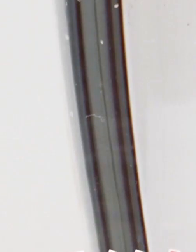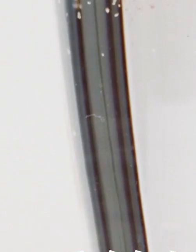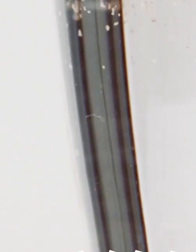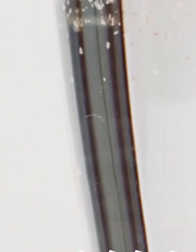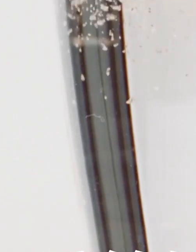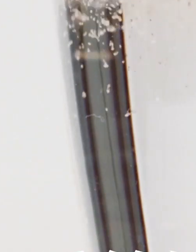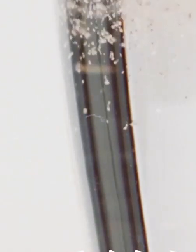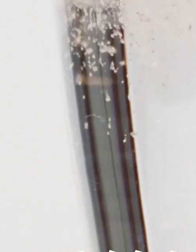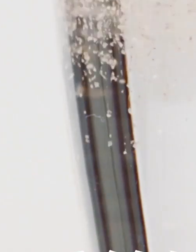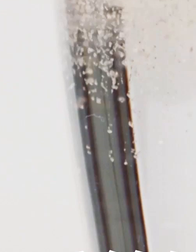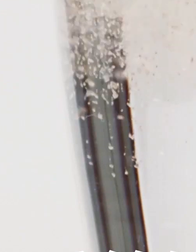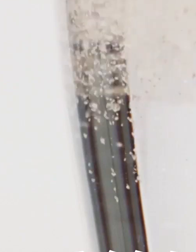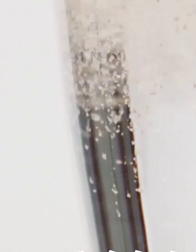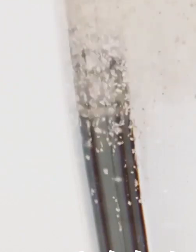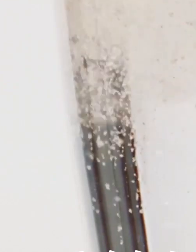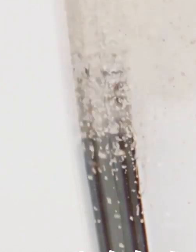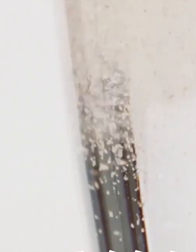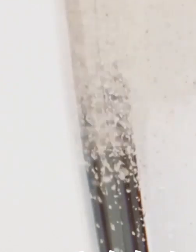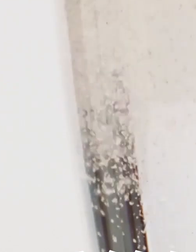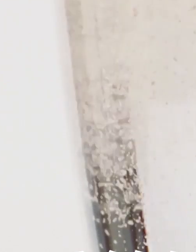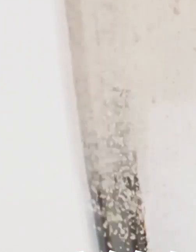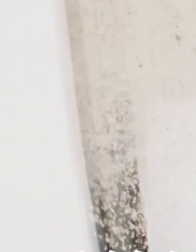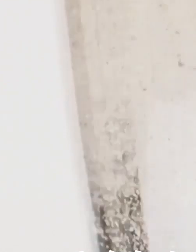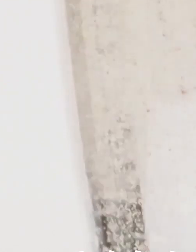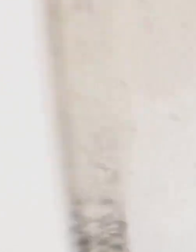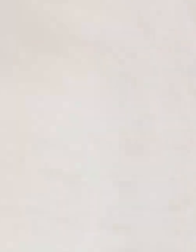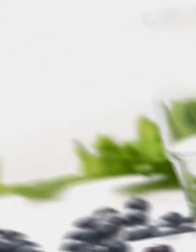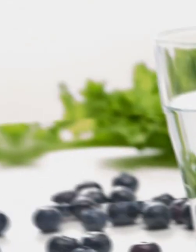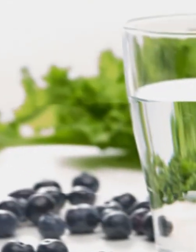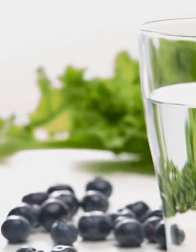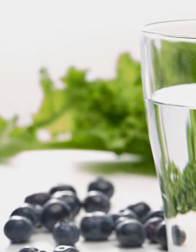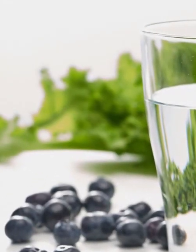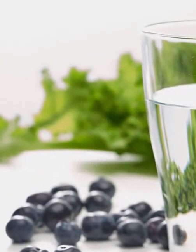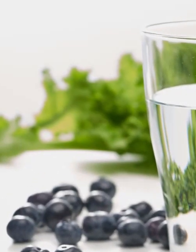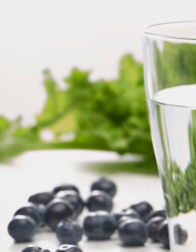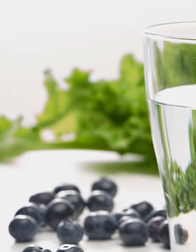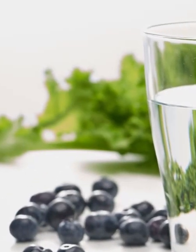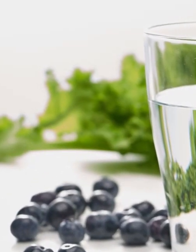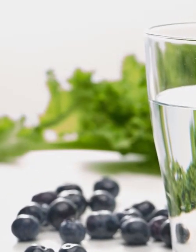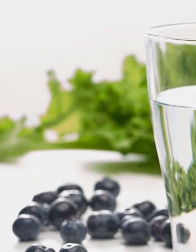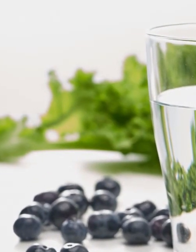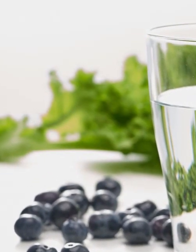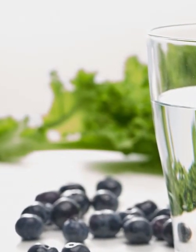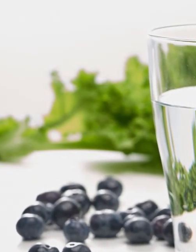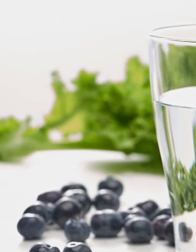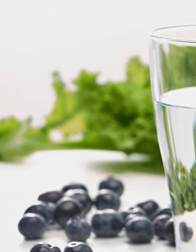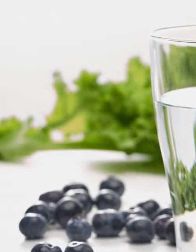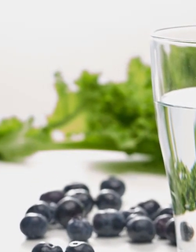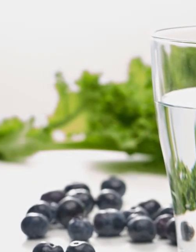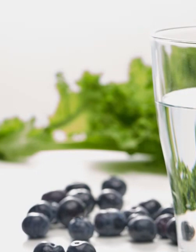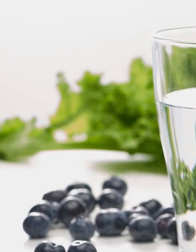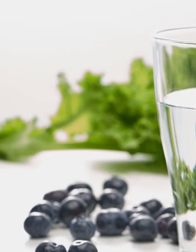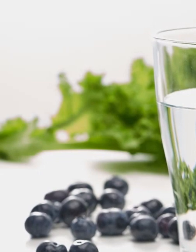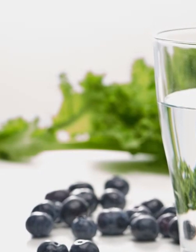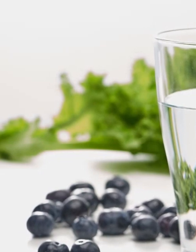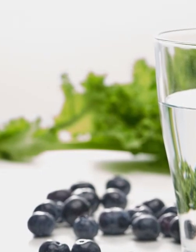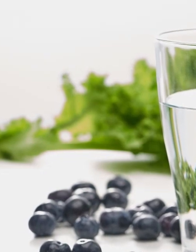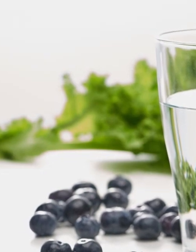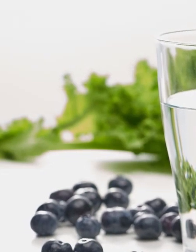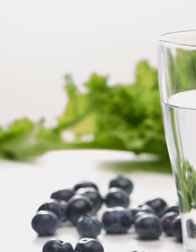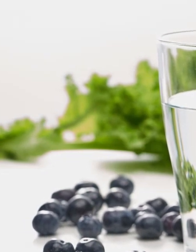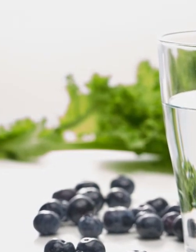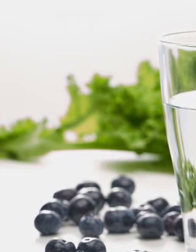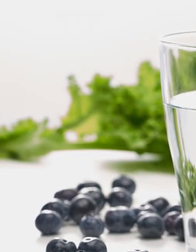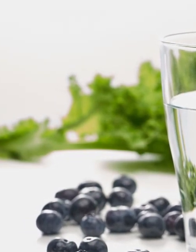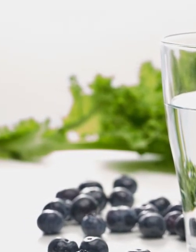敏感、调整体质的朋友真的是一大福音。还有这只还添加被称为超级食物的羽衣